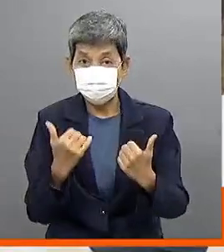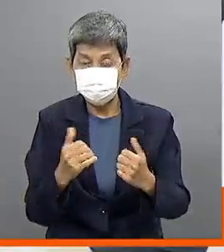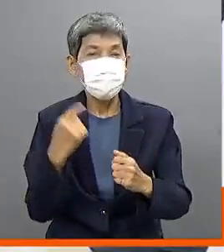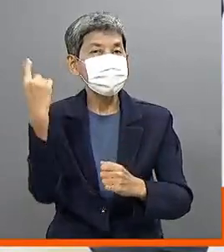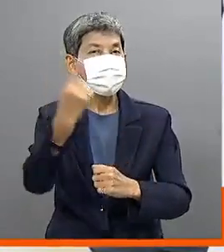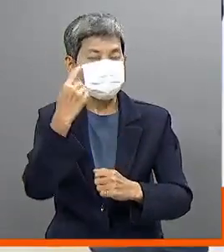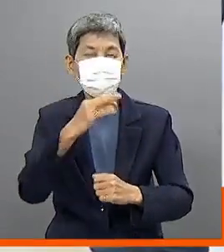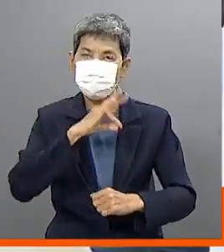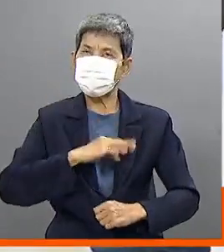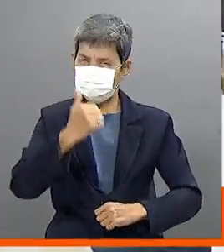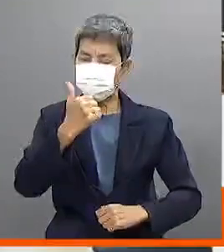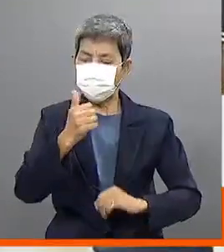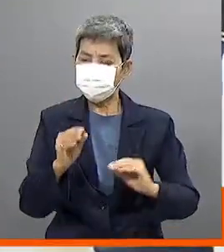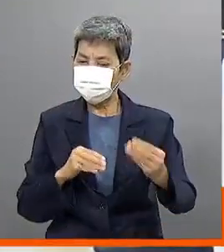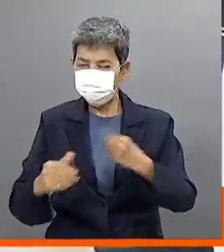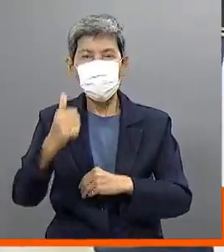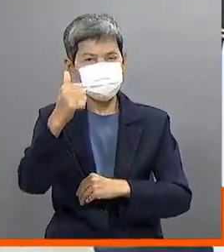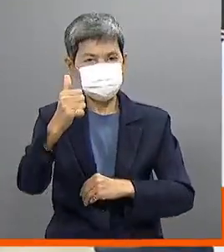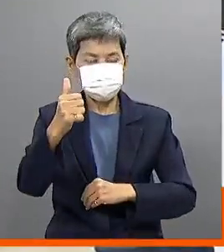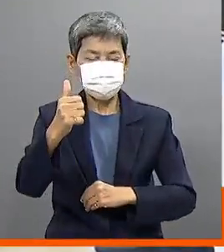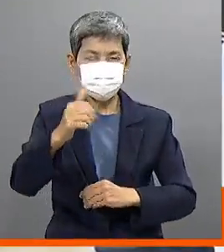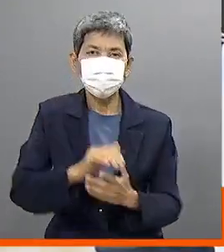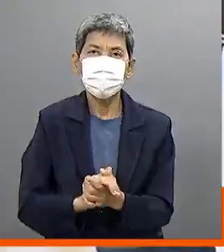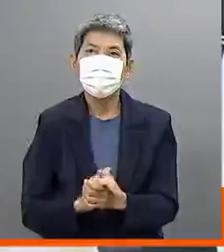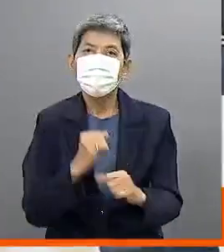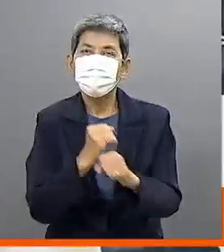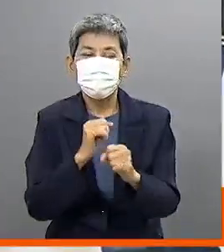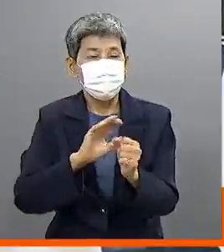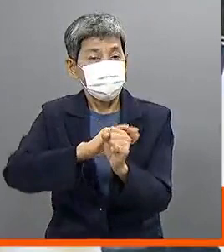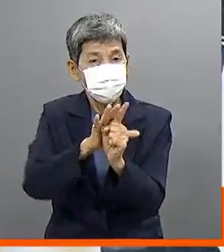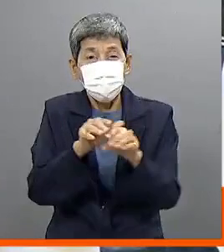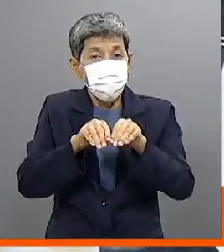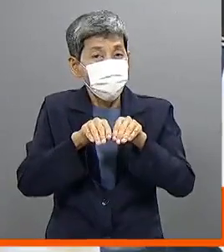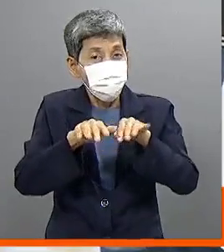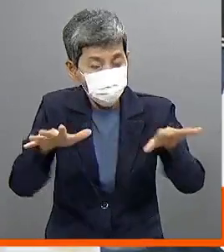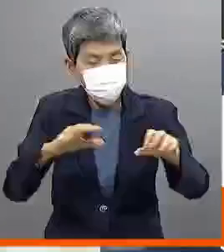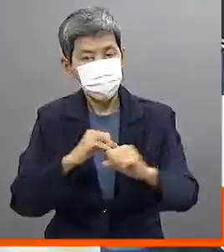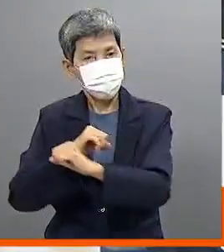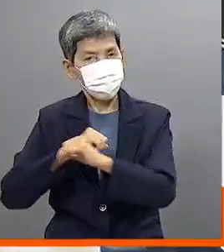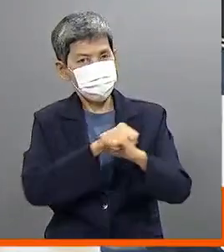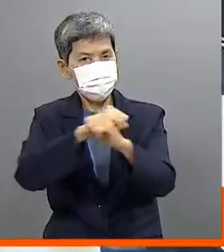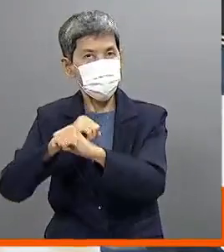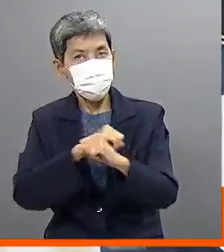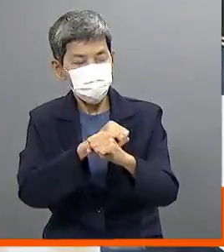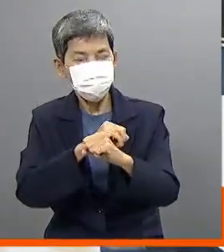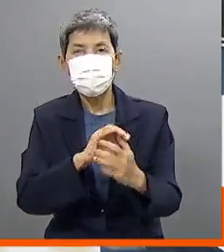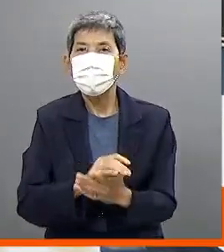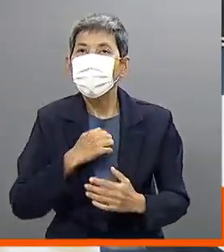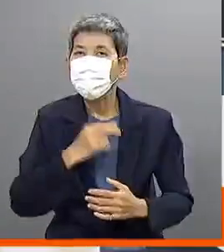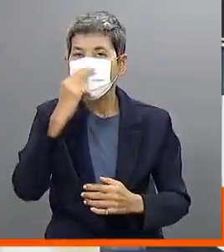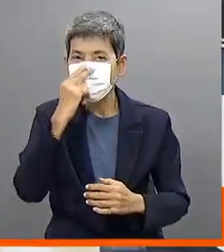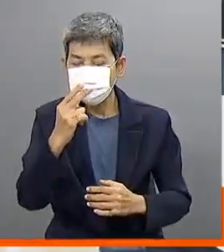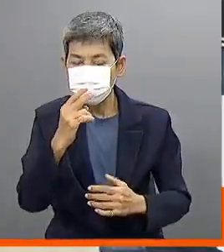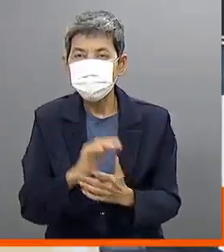คลี่คลายนะครับทั้งสถานการณ์ของโรคระบาดแล้วก็มาตรการในการควบคุมต่างๆนะครับนั้นก็ประกอบกับช่วง